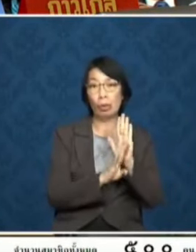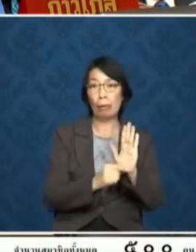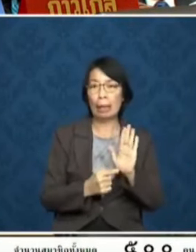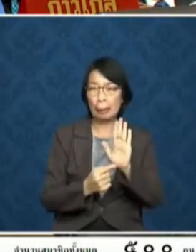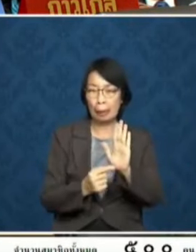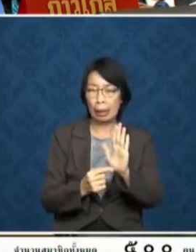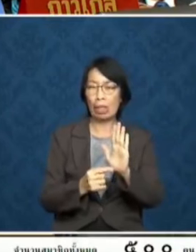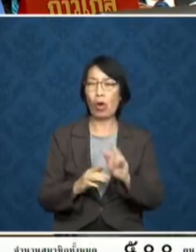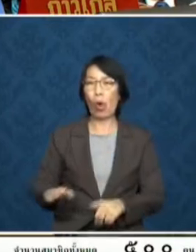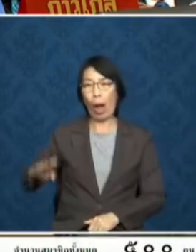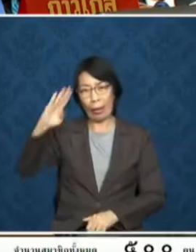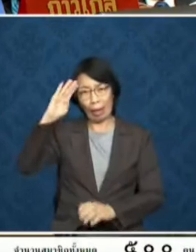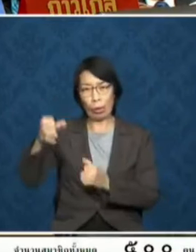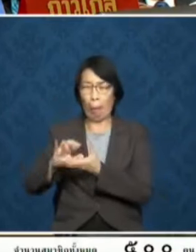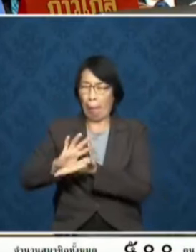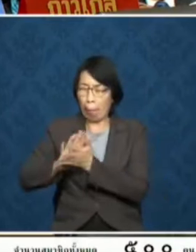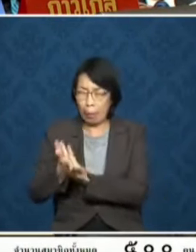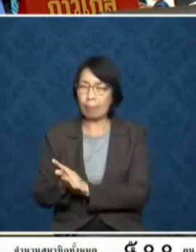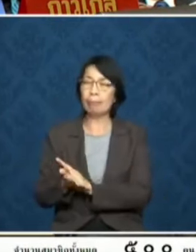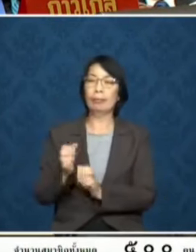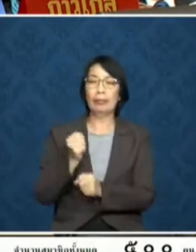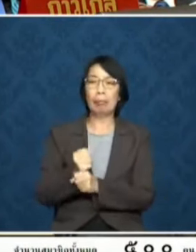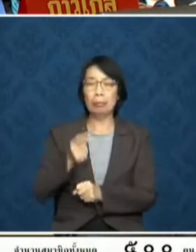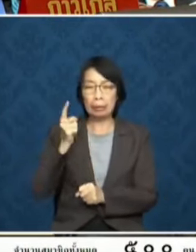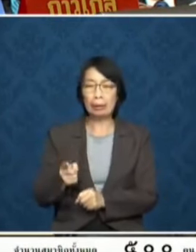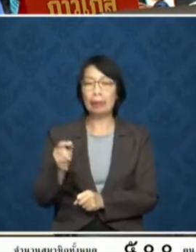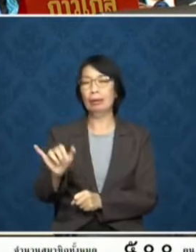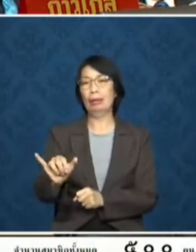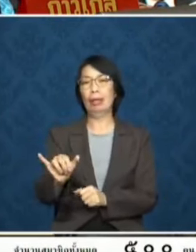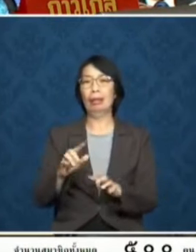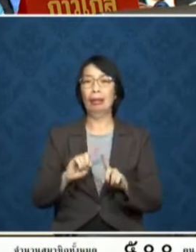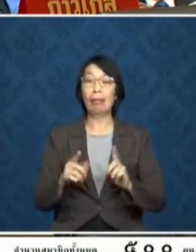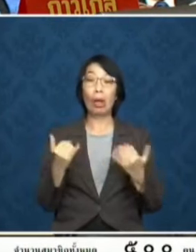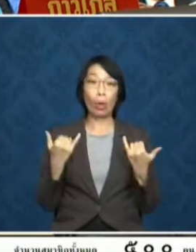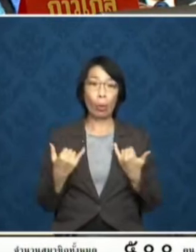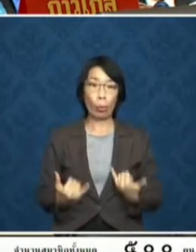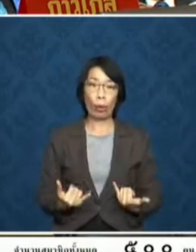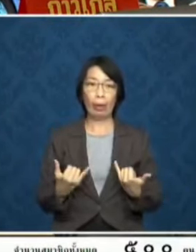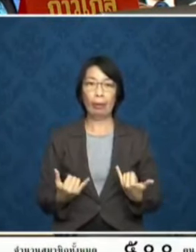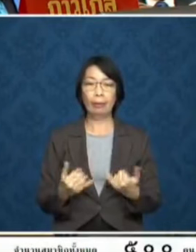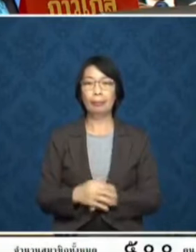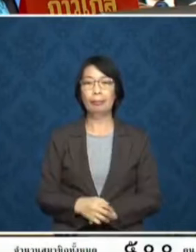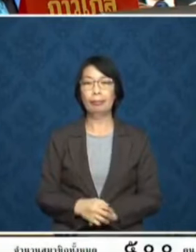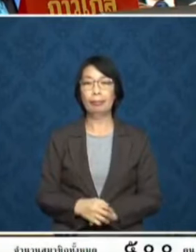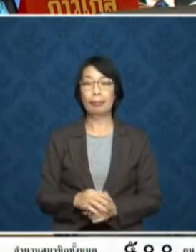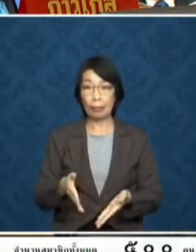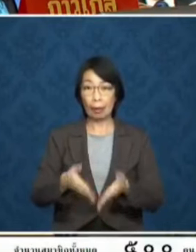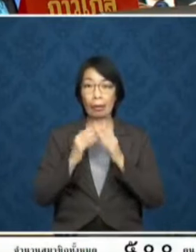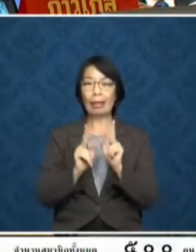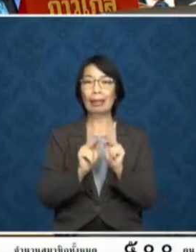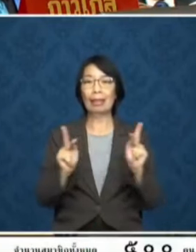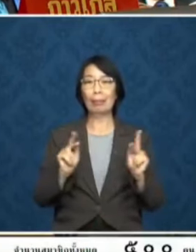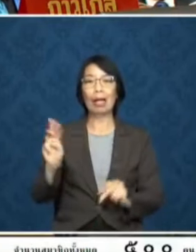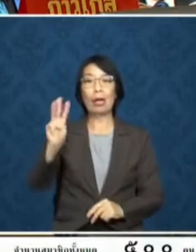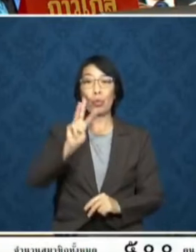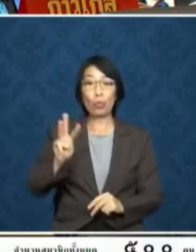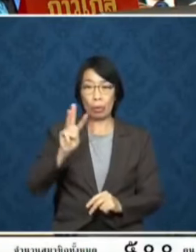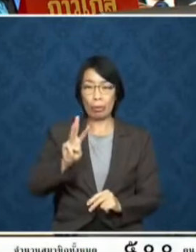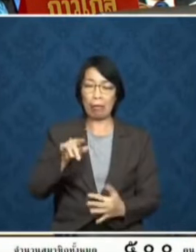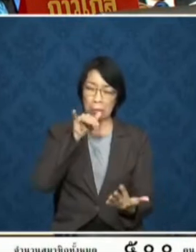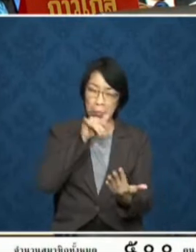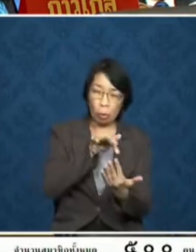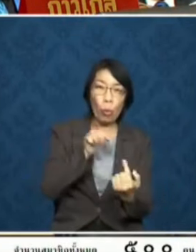ปกองทัพของเราให้สำเร็จและเป็นจริงได้แต่ดิฉันคิดว่าวันนี้ค่ะการตั้งกรรมาธิการวิสามัญขึ้นมาเพื่อศึกษ